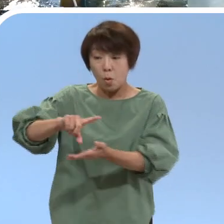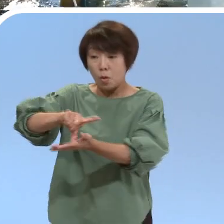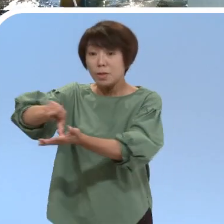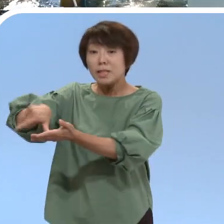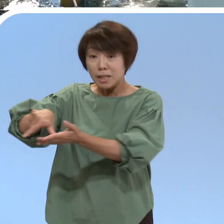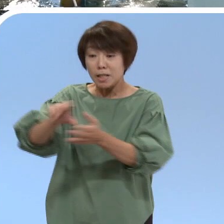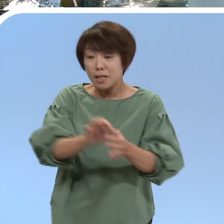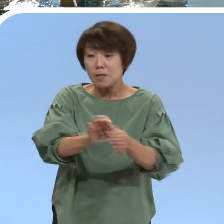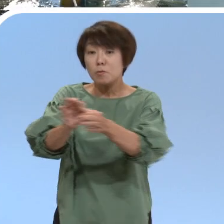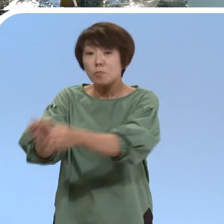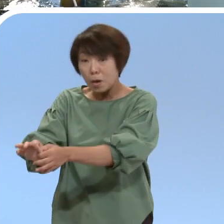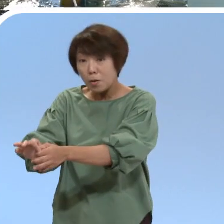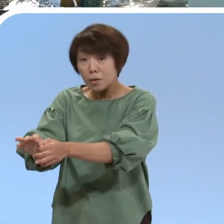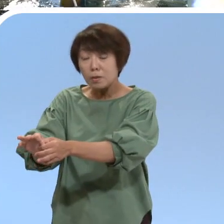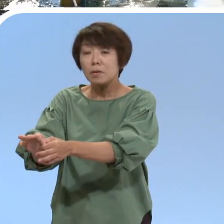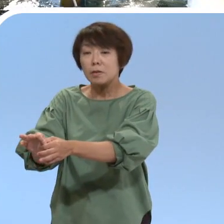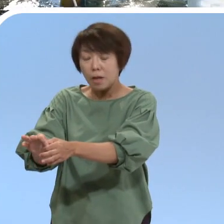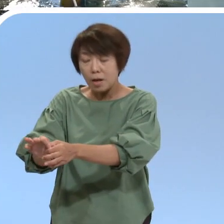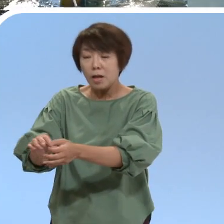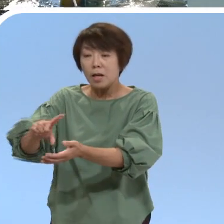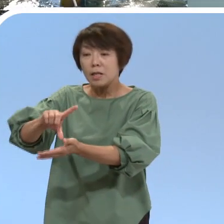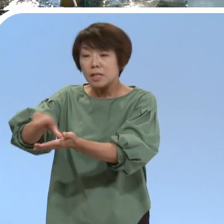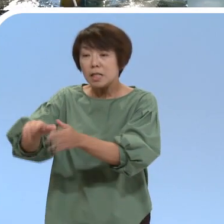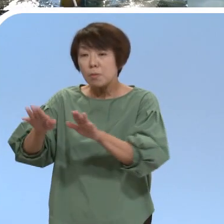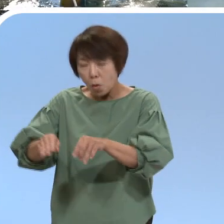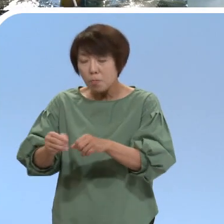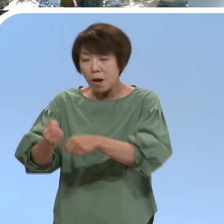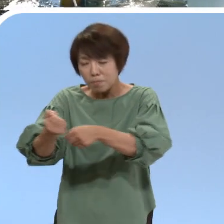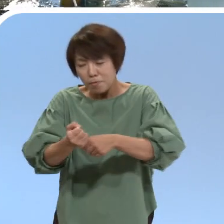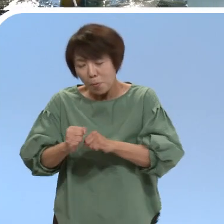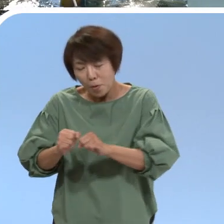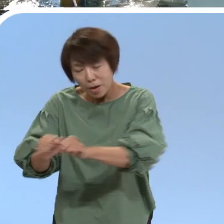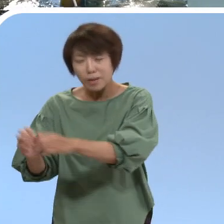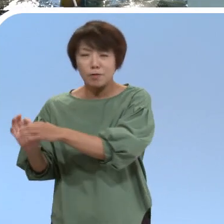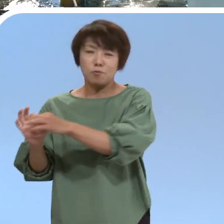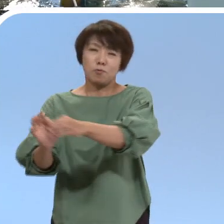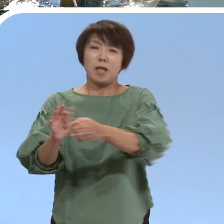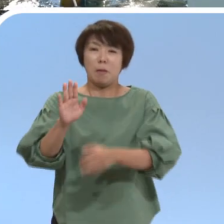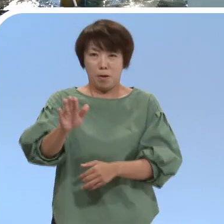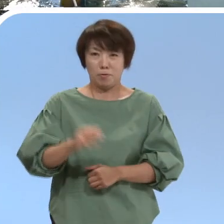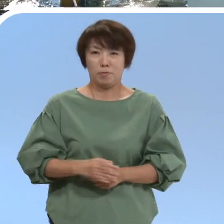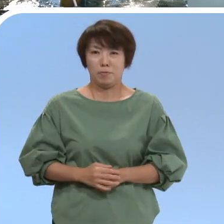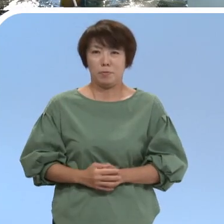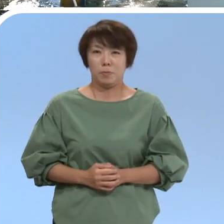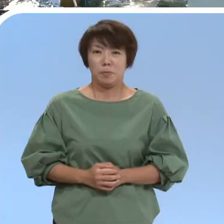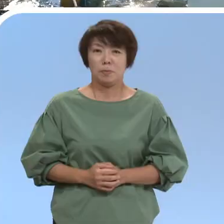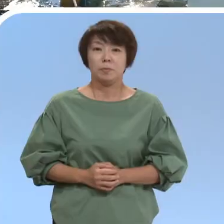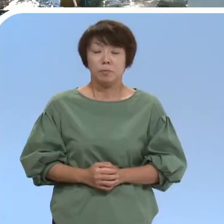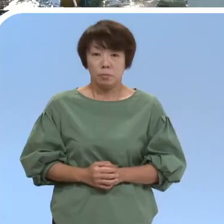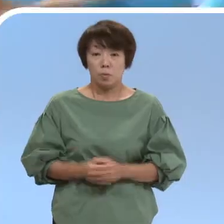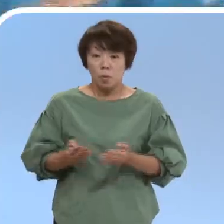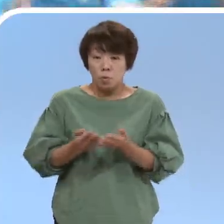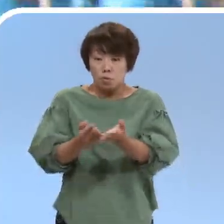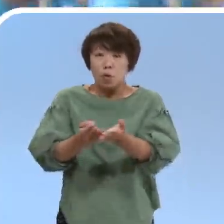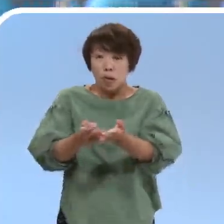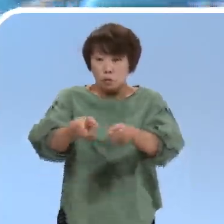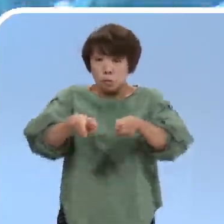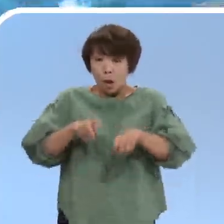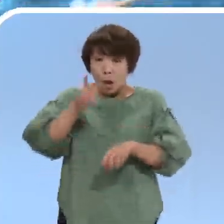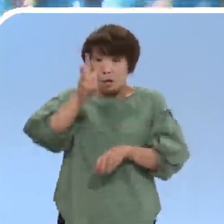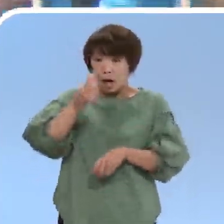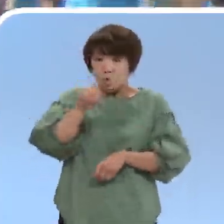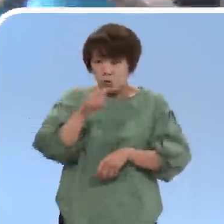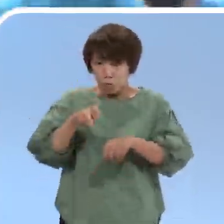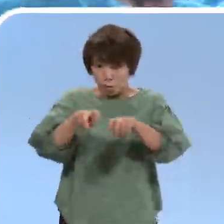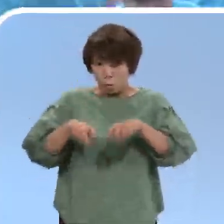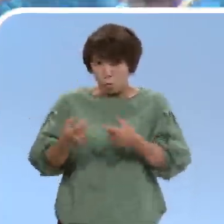その後市民の祭りとして受け継がれ、地域で今もなお愛され続けているんです。 20人30人で